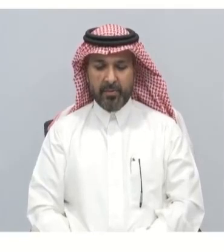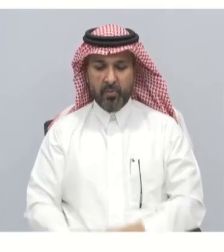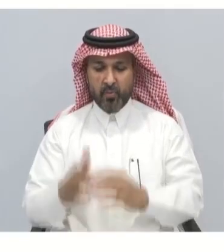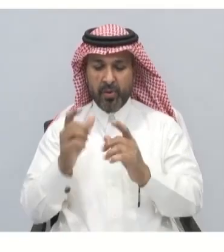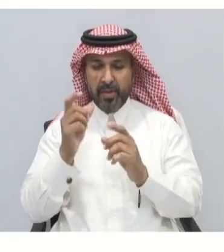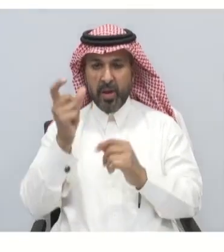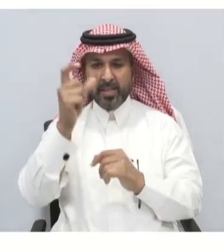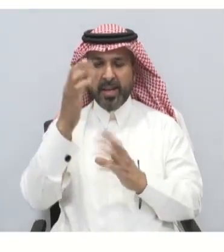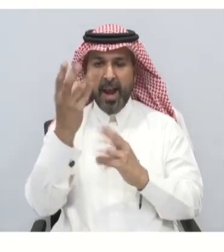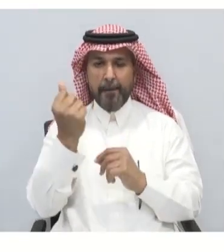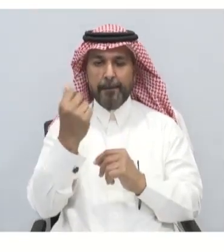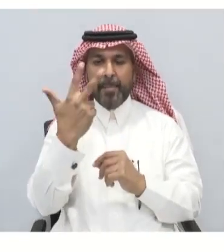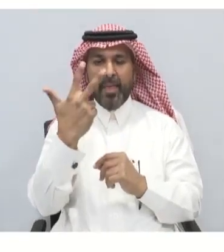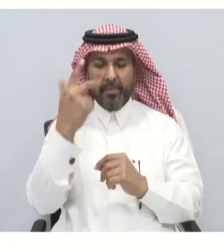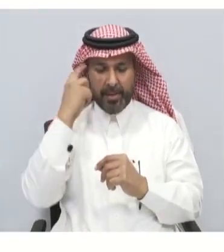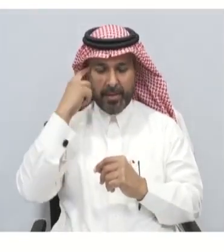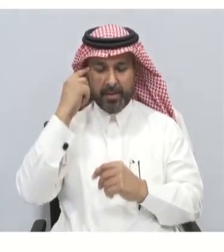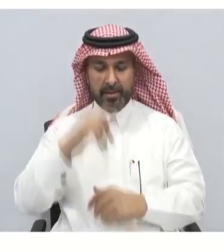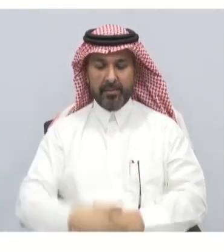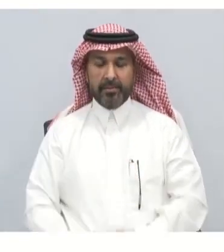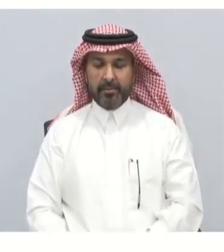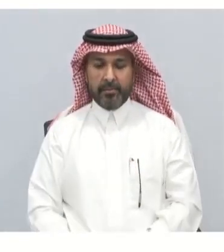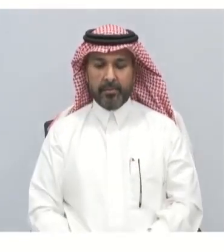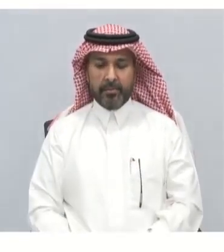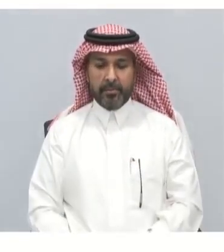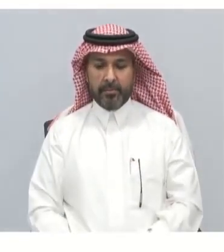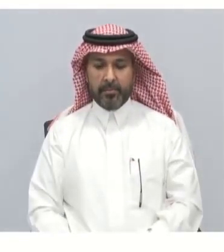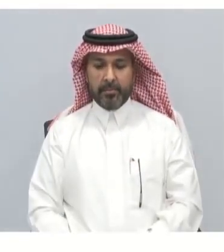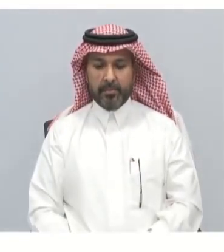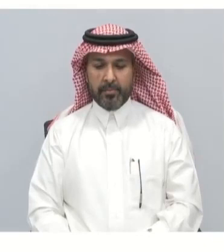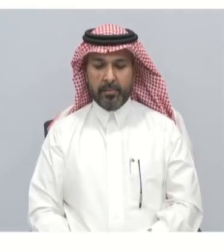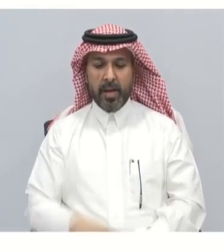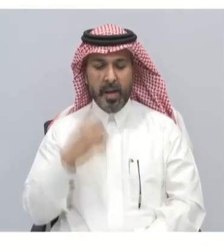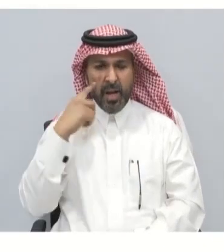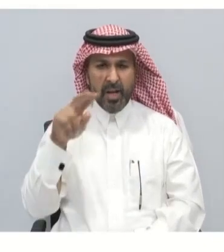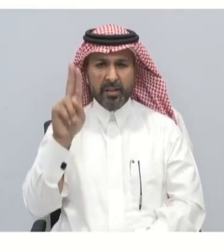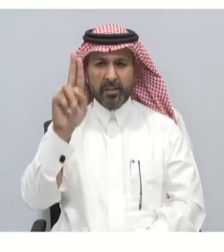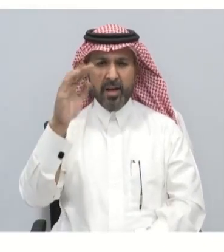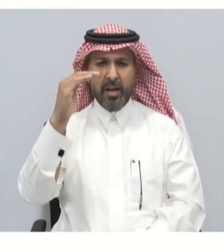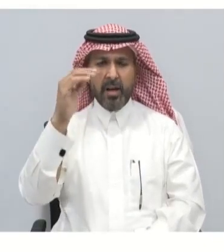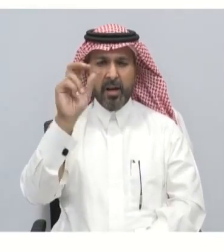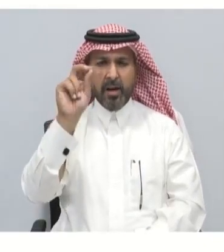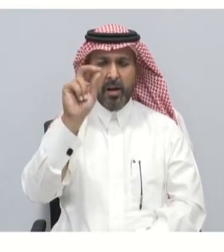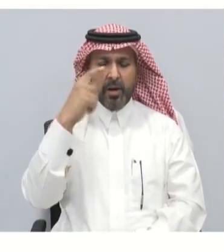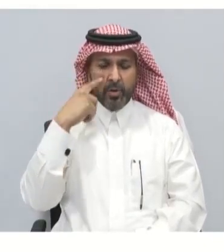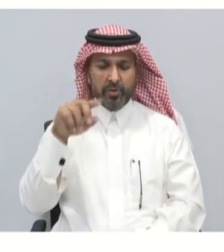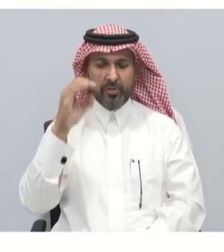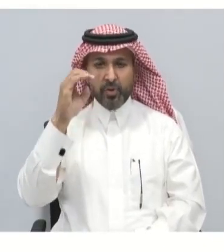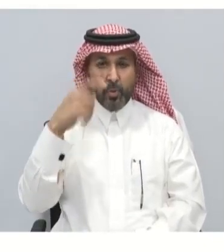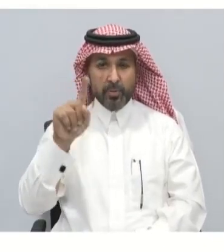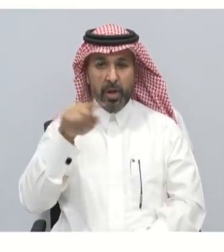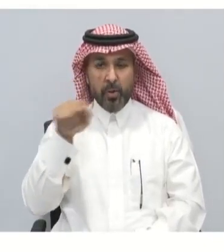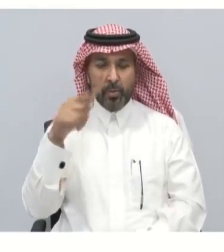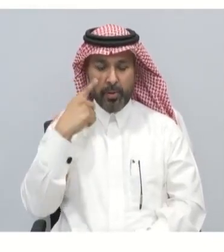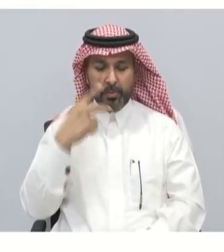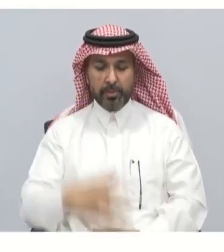مها طيب نتحقق طبعا ممكن اننا هذا النموذج عندنا طبعا